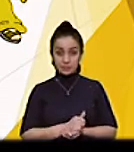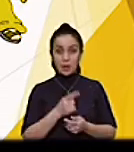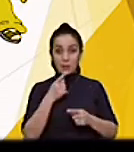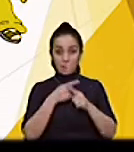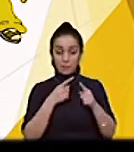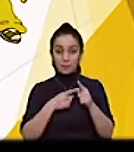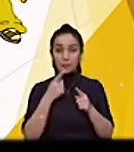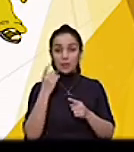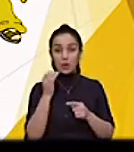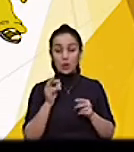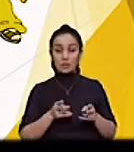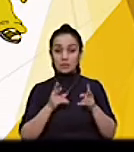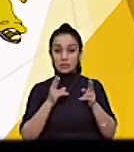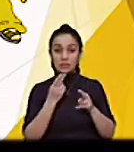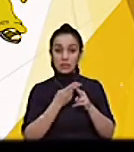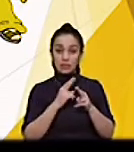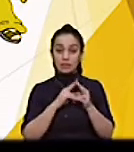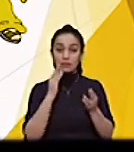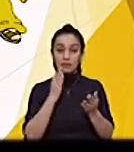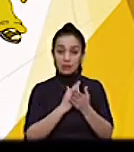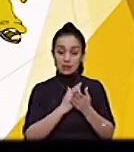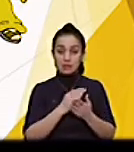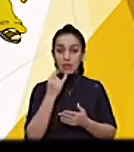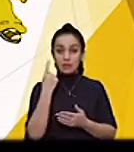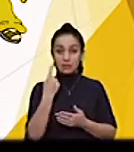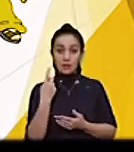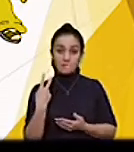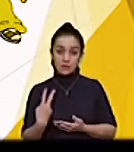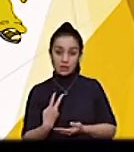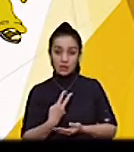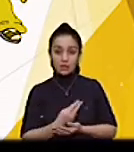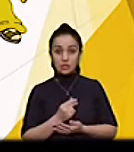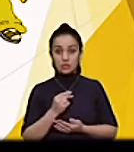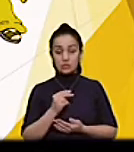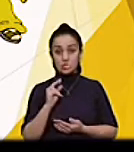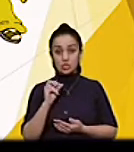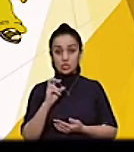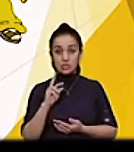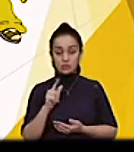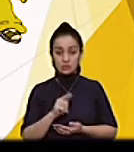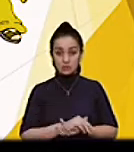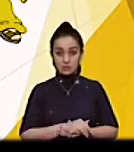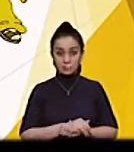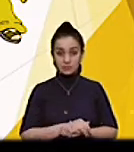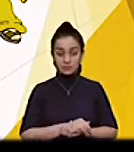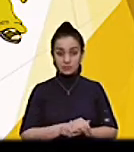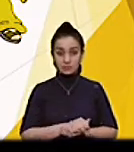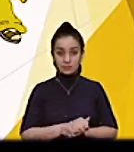Половина отрезка – это есть 1/2 часть.